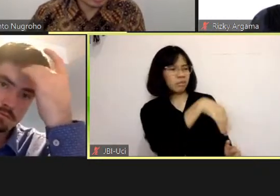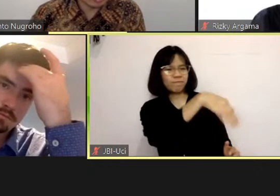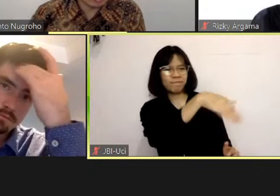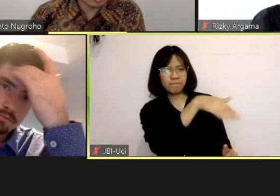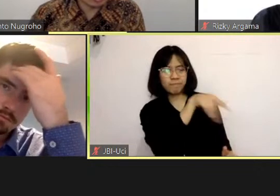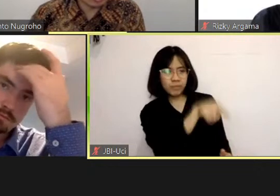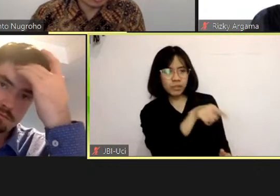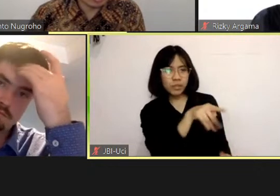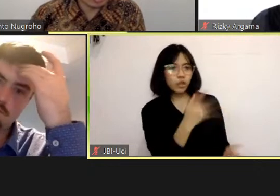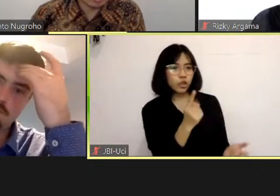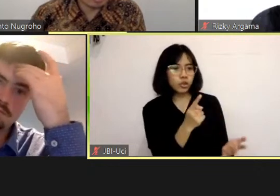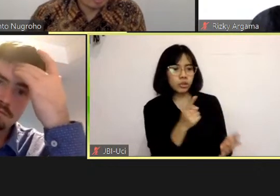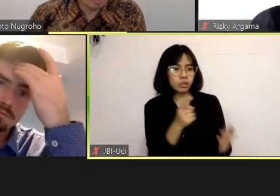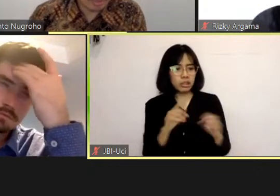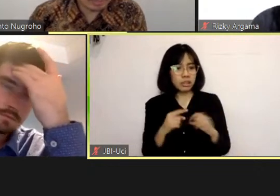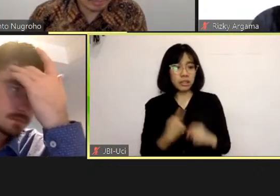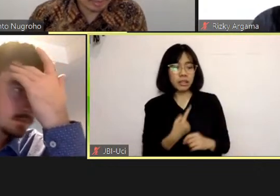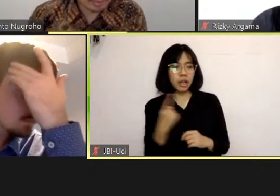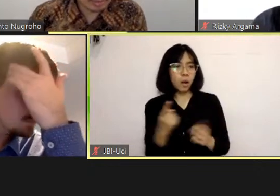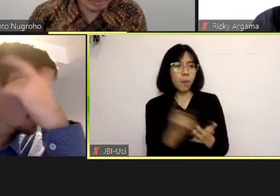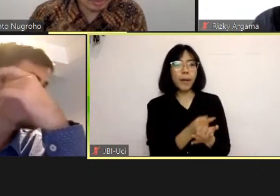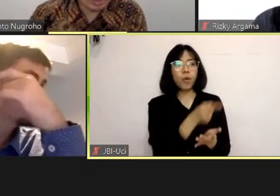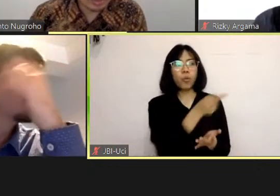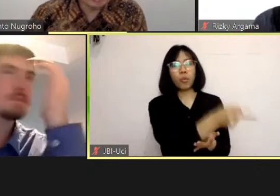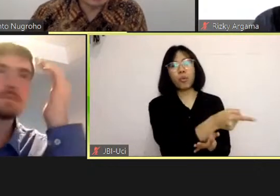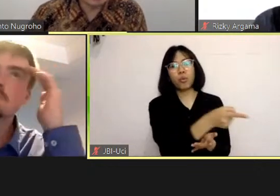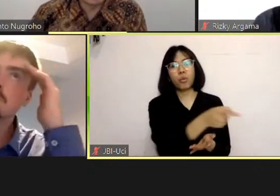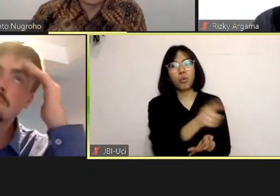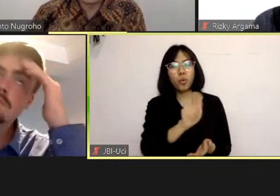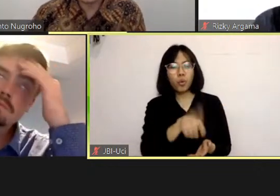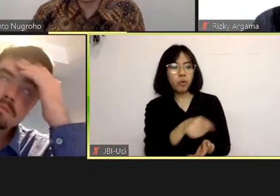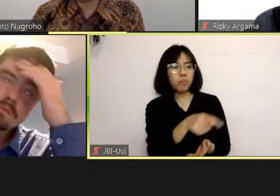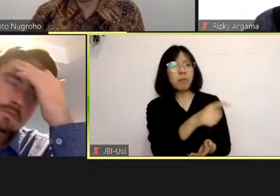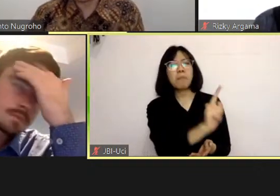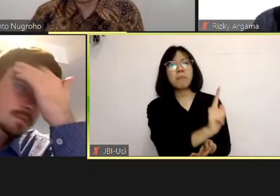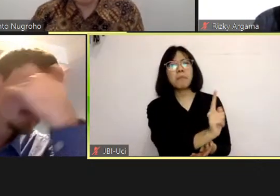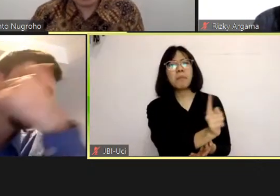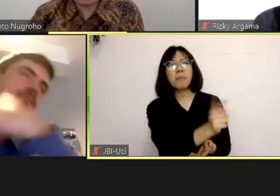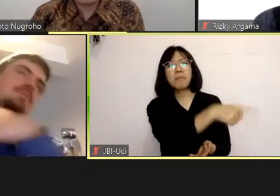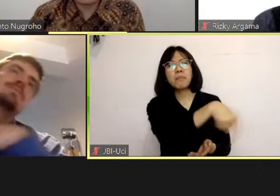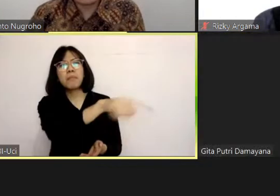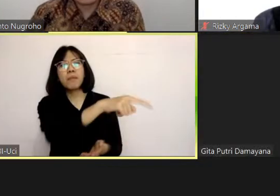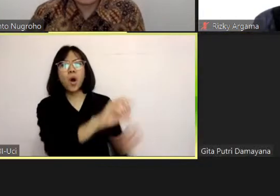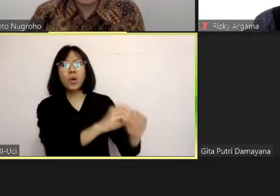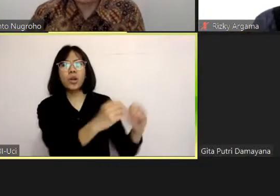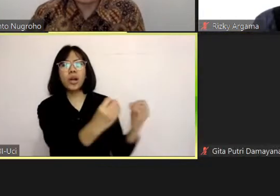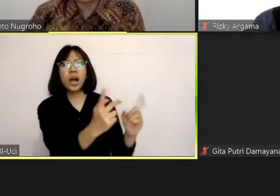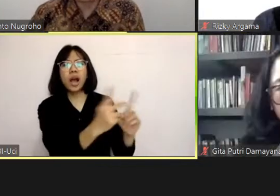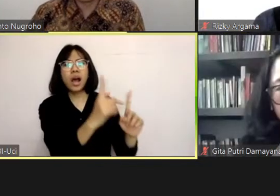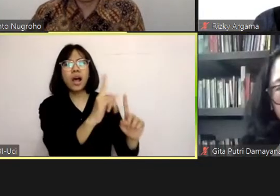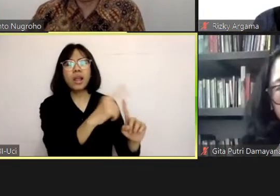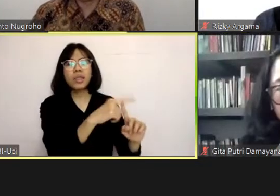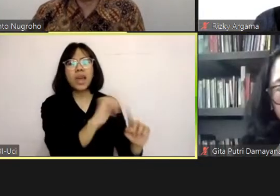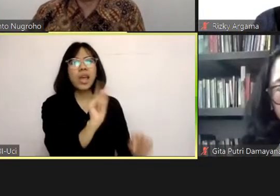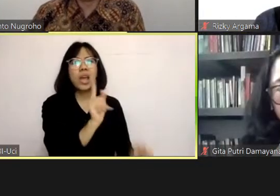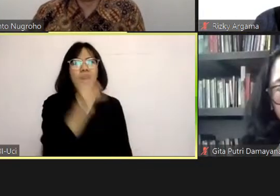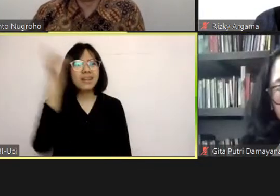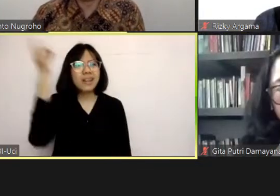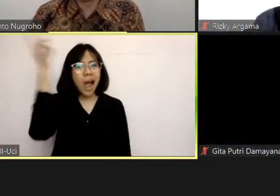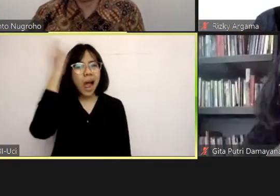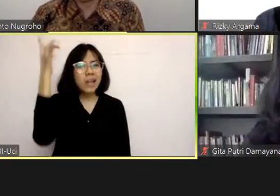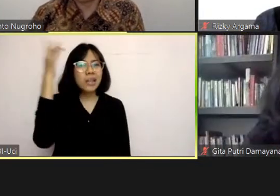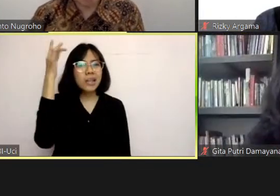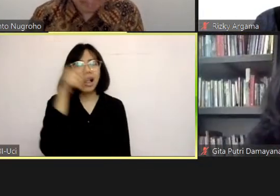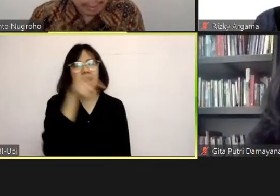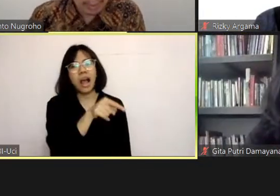sangkakan secara hukum ada aspek radikalisme dan seterusnya, maka sudah sepatutnya harus dibuktikan